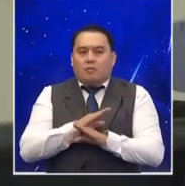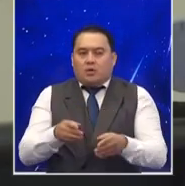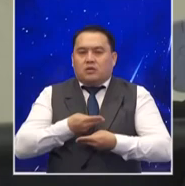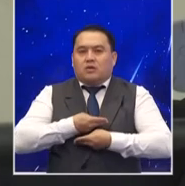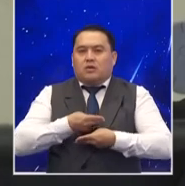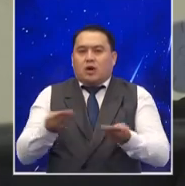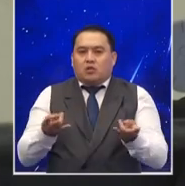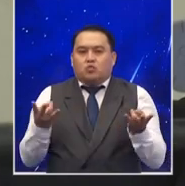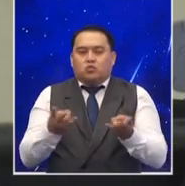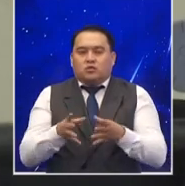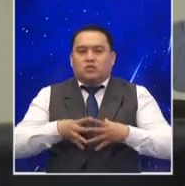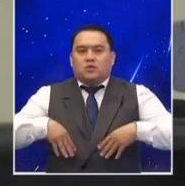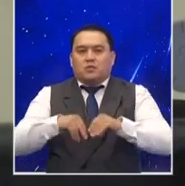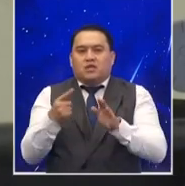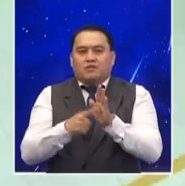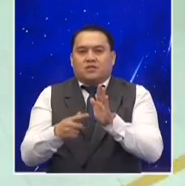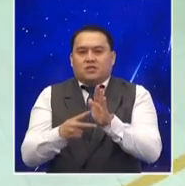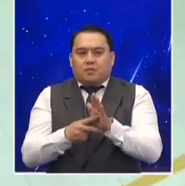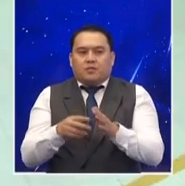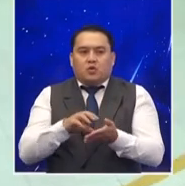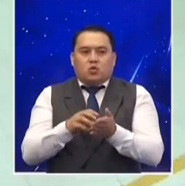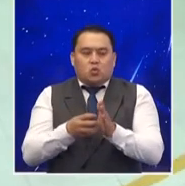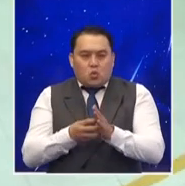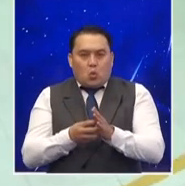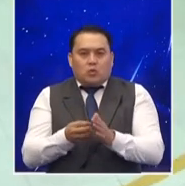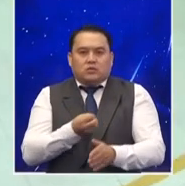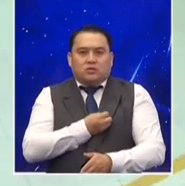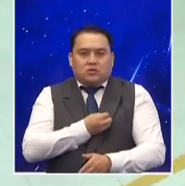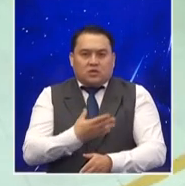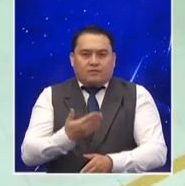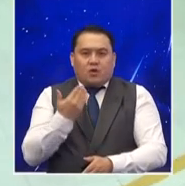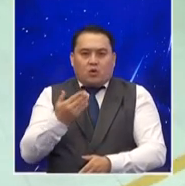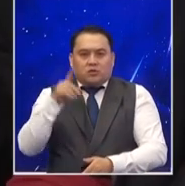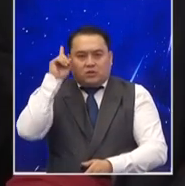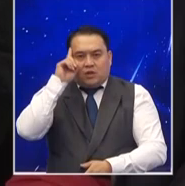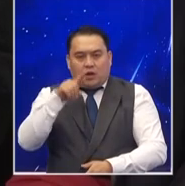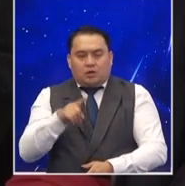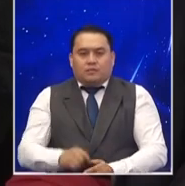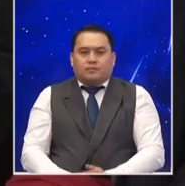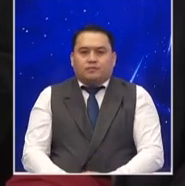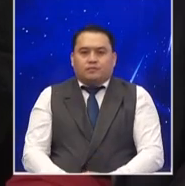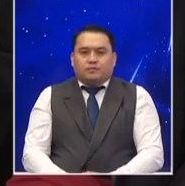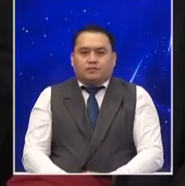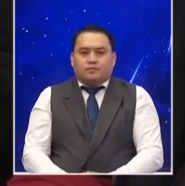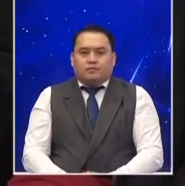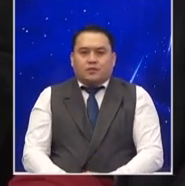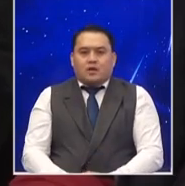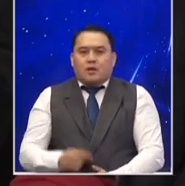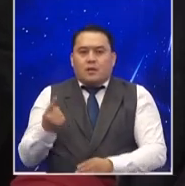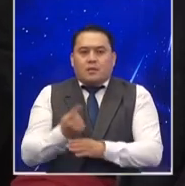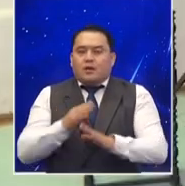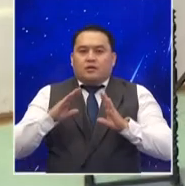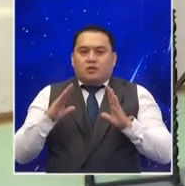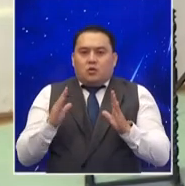раздал нуждающимся семьям села 27 тонн угля. О золотом сердце своего односельчанина местные жители говорят с теплотой. Это далеко не первый